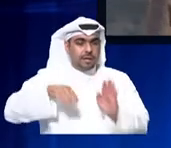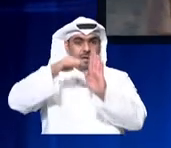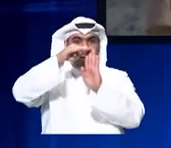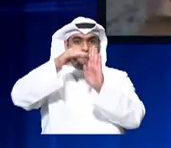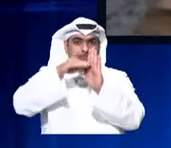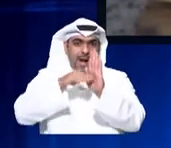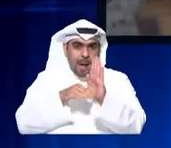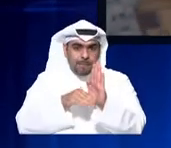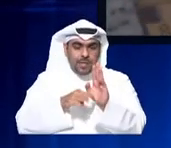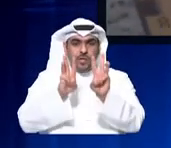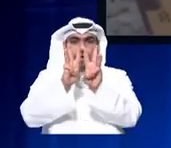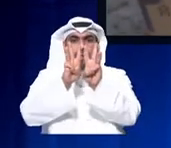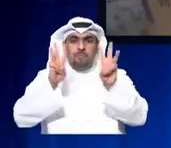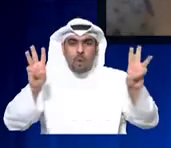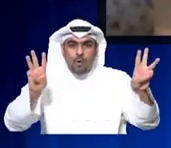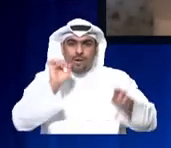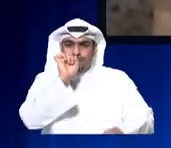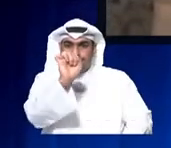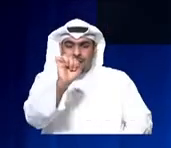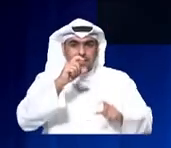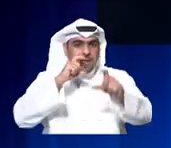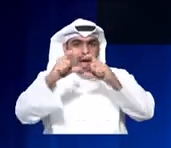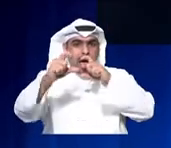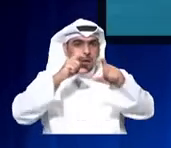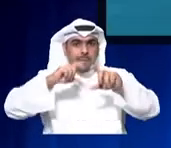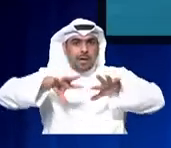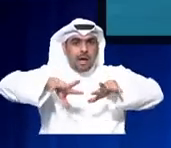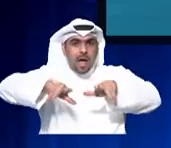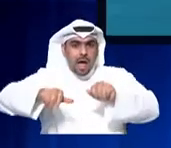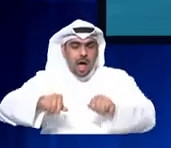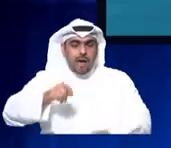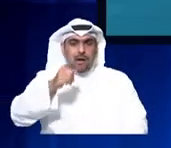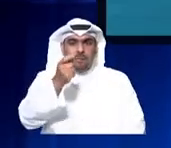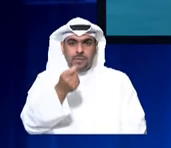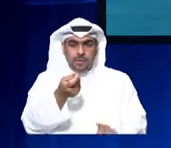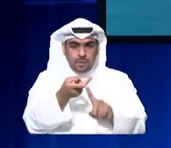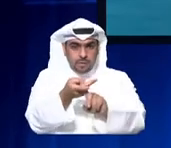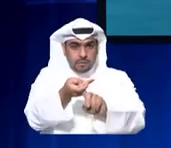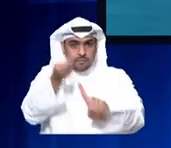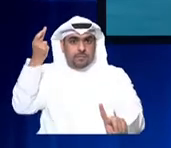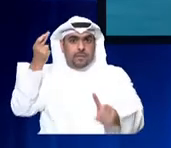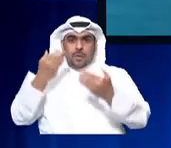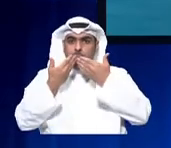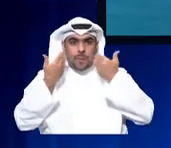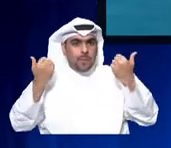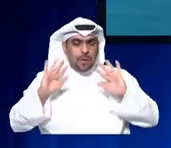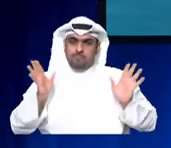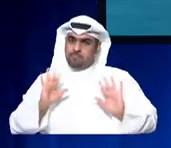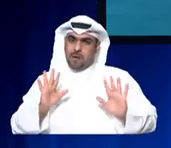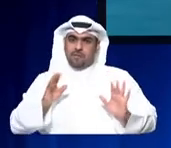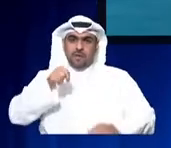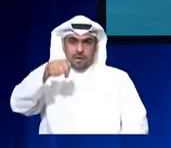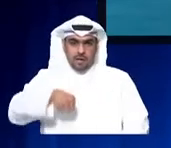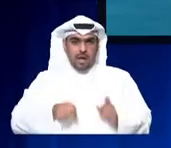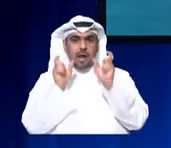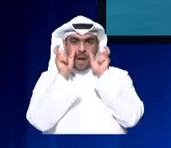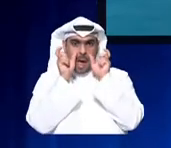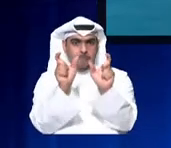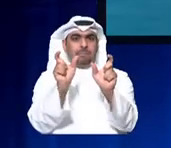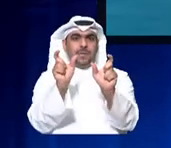الرقمي للخدمات المصرفية وتسخير الإمكانيات وتذليل الصعوبات لتحقيق ذلك. فعلى الصعيد المحلي